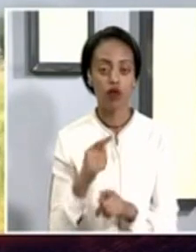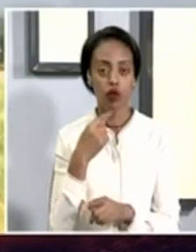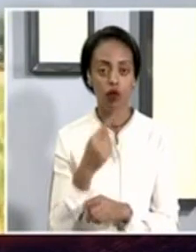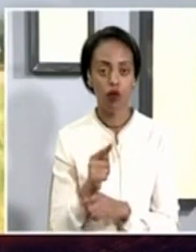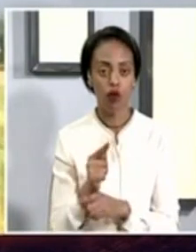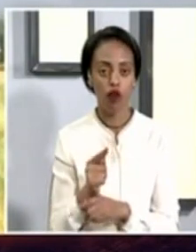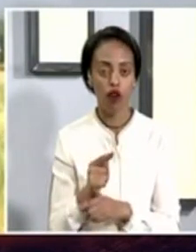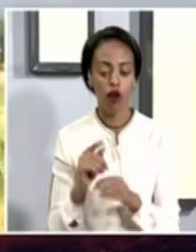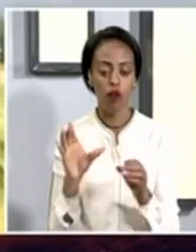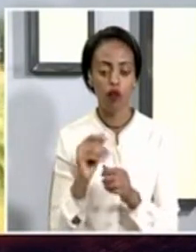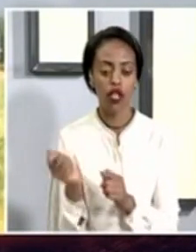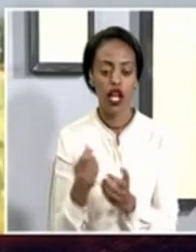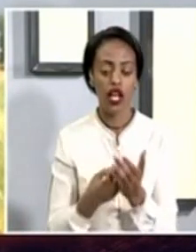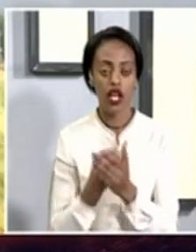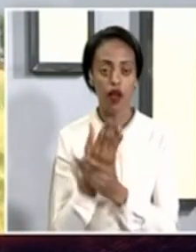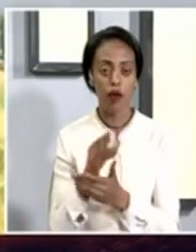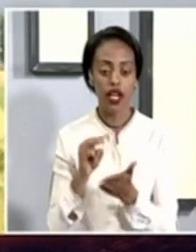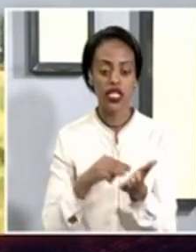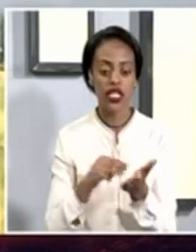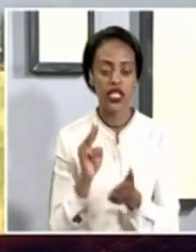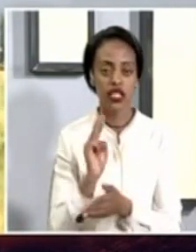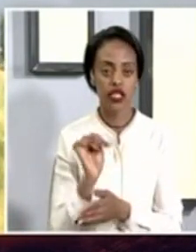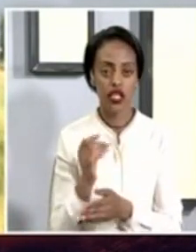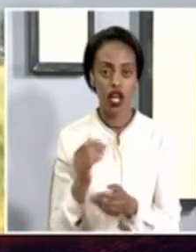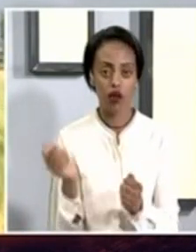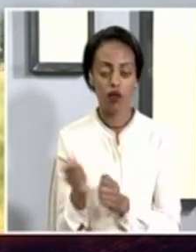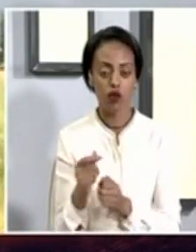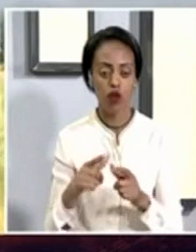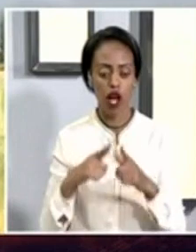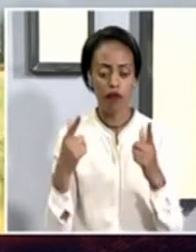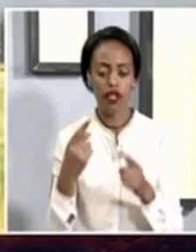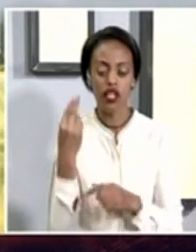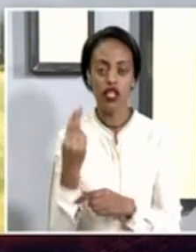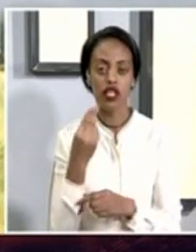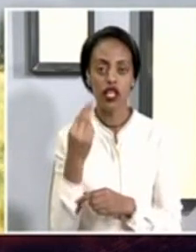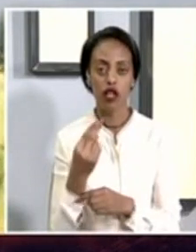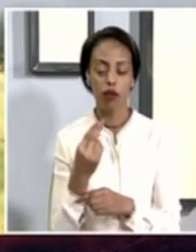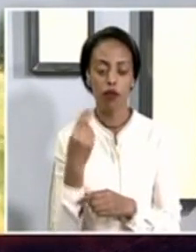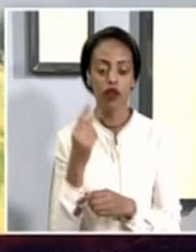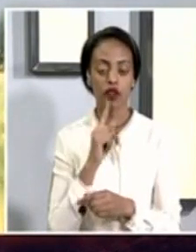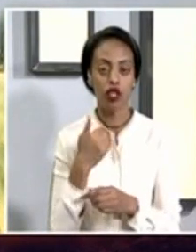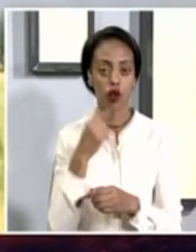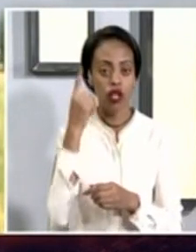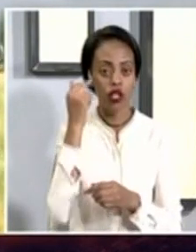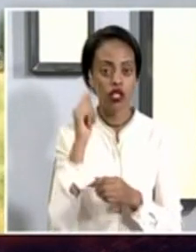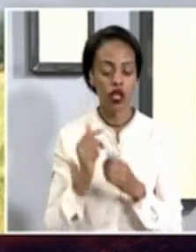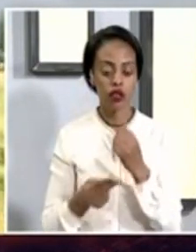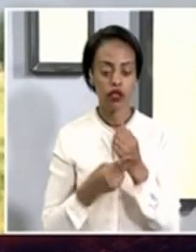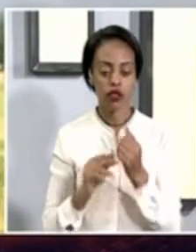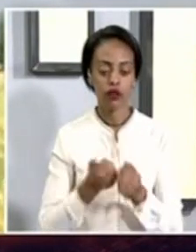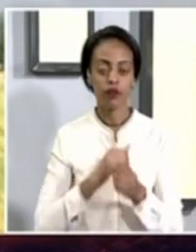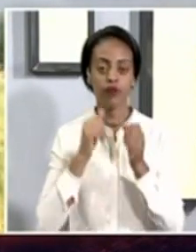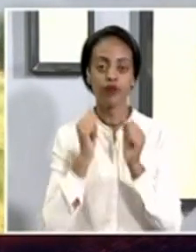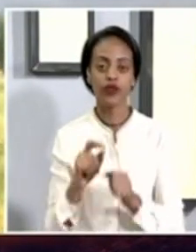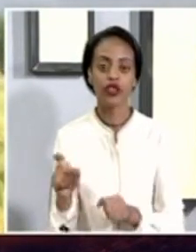ብኩታ ገጠም ልምዓት ስርናይ ዝራእቲ ምዝሩ ዓብዪ ጥቕሚ ወይ ድማ ረብሓ እዩ ዘለዎ ትግራይ ብቁጠባ ዓርሳ ዝኸኣለት